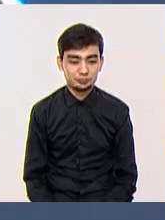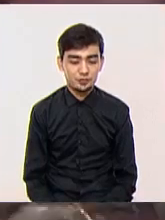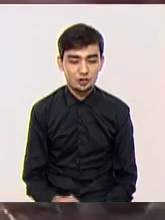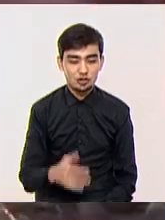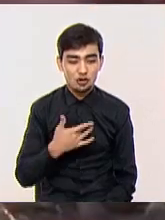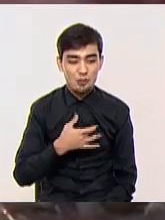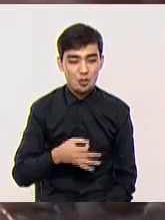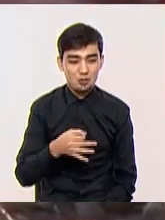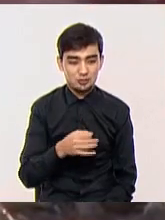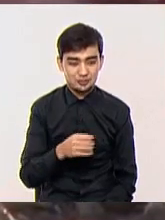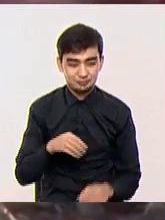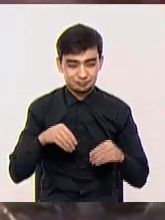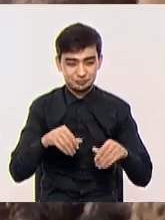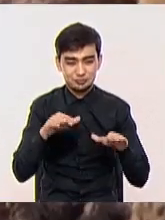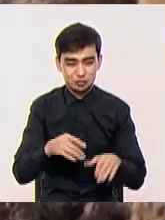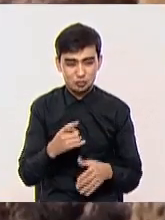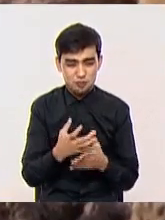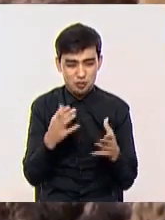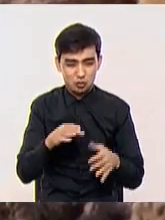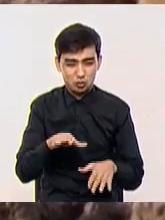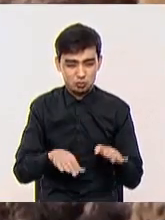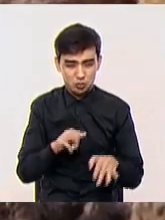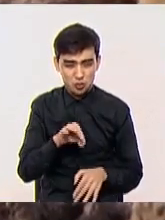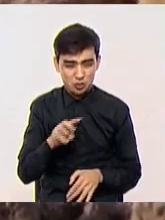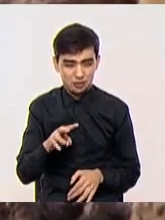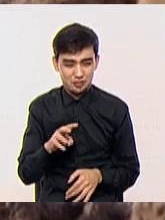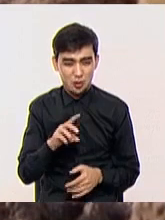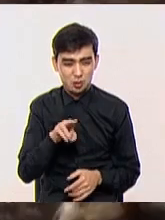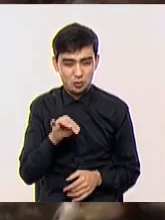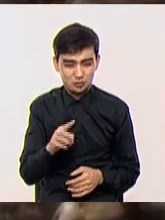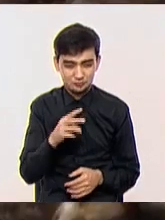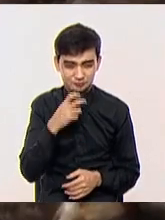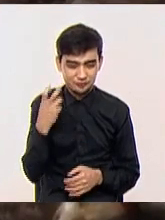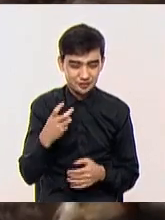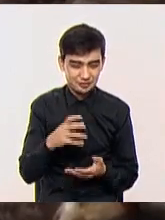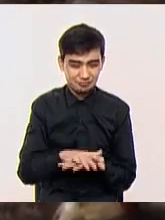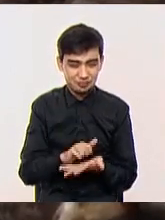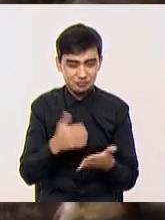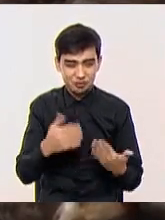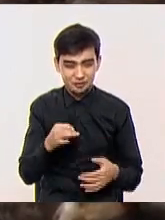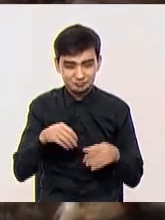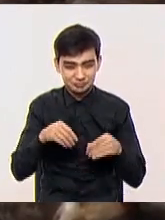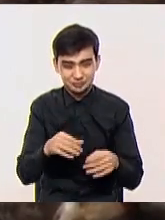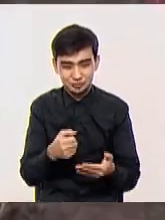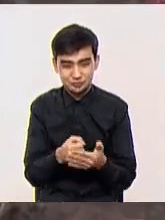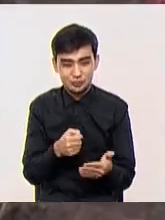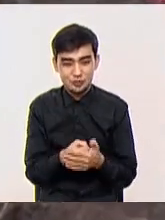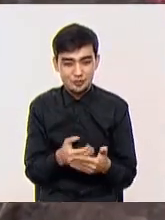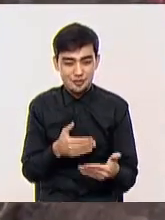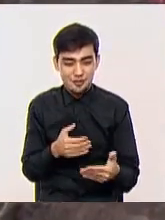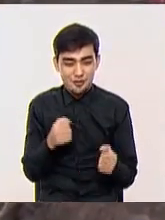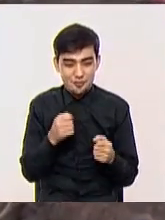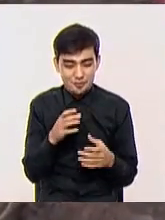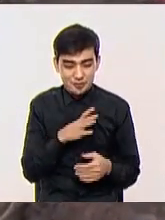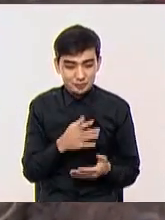Жамбыл облысында егістік алқабында жүздеген тонна пияз шіріп жатыр. Тұрғындардың айтуынша, диқандар алғашқы аязға дейін еккен өнімін жинап